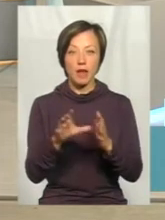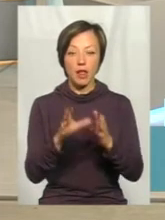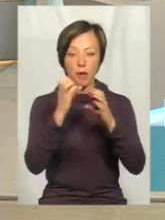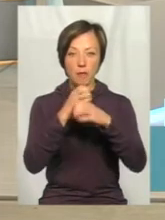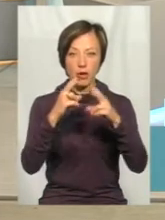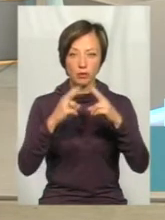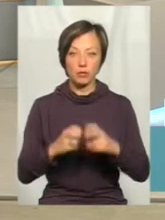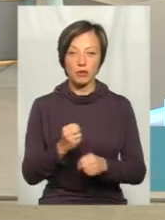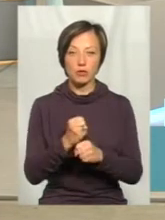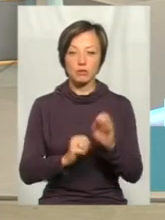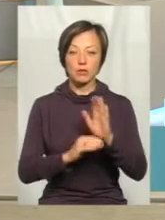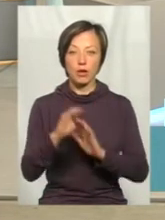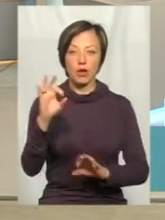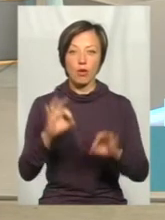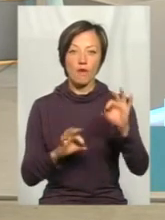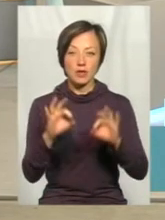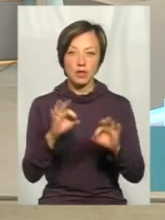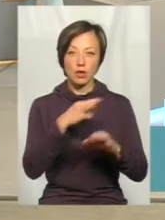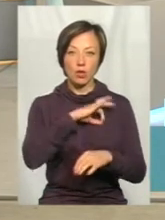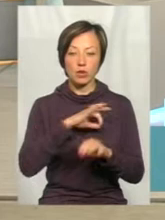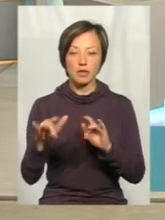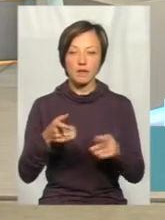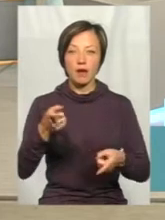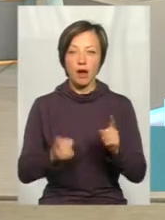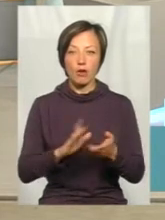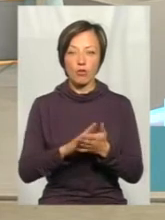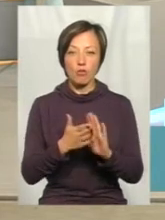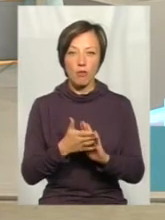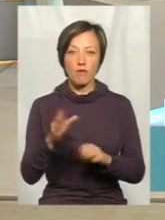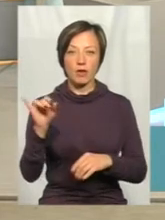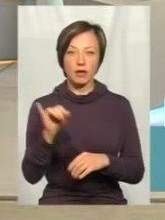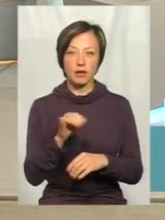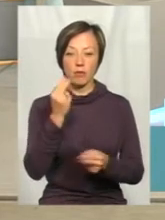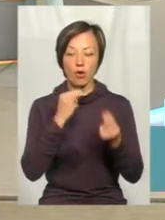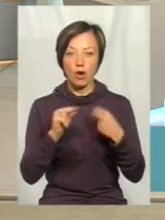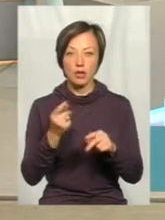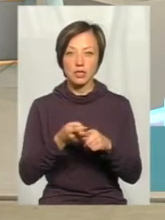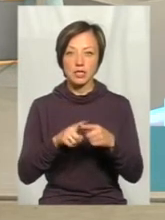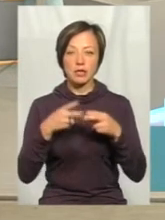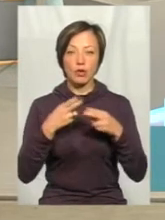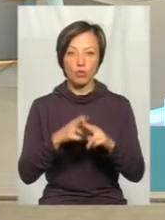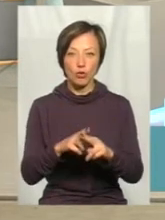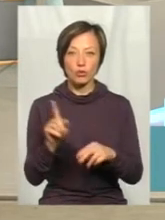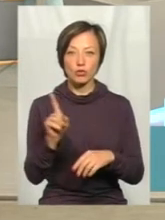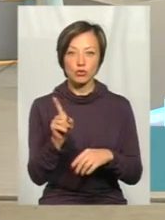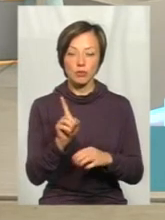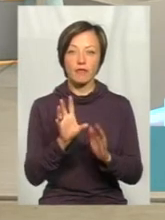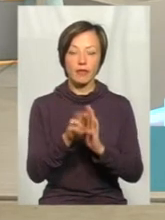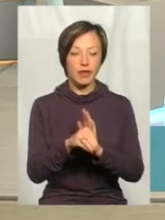тим, щоб підвищити коефіцієнт корисної дії вже в реальних умовах експлуатації і якби покращити ці технології, тобто щоб